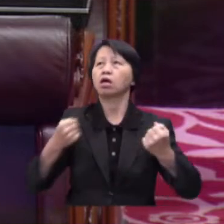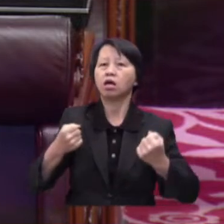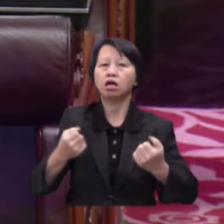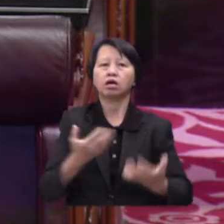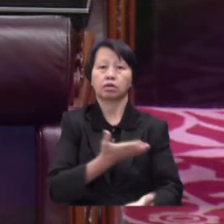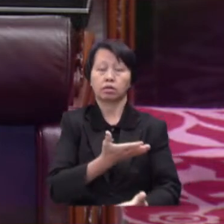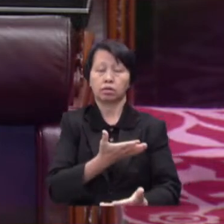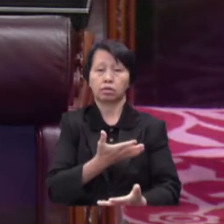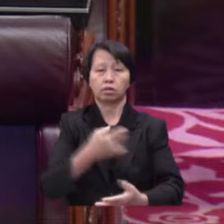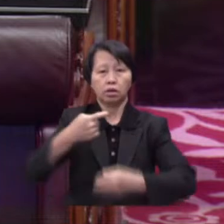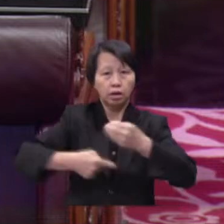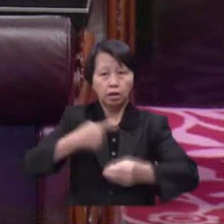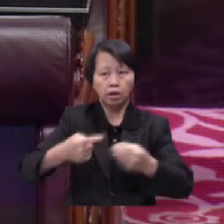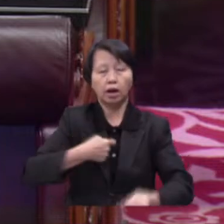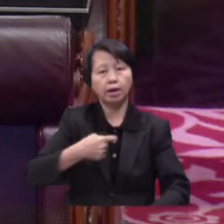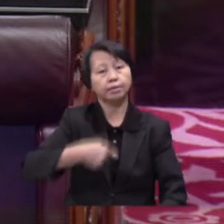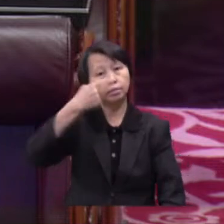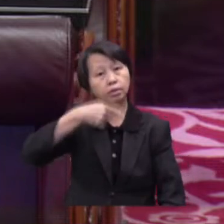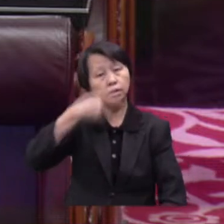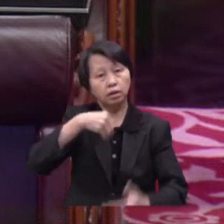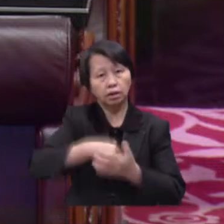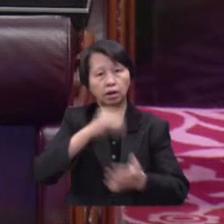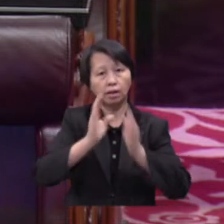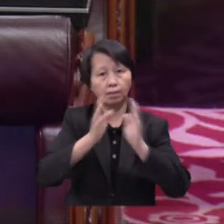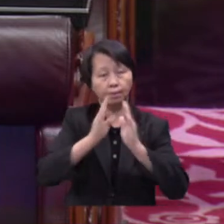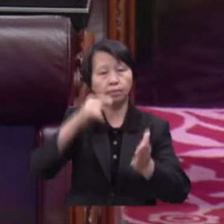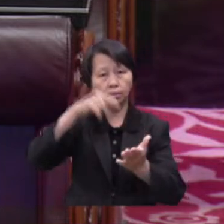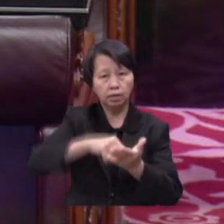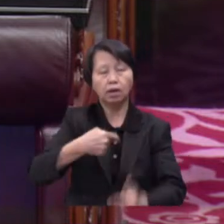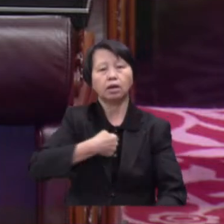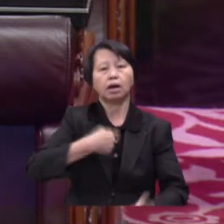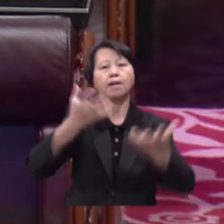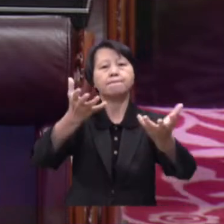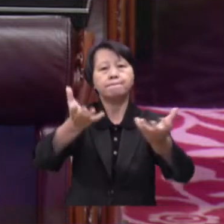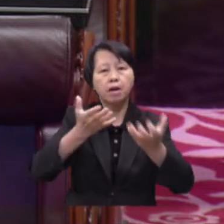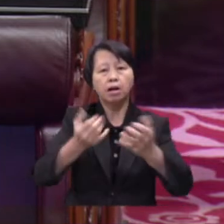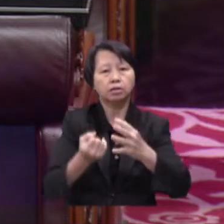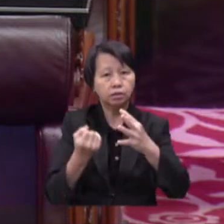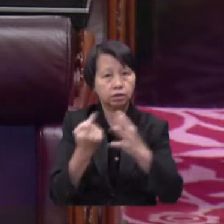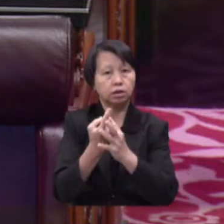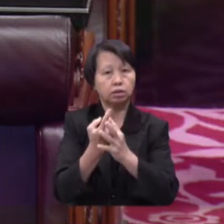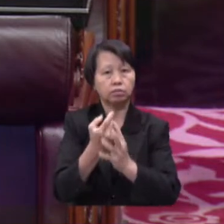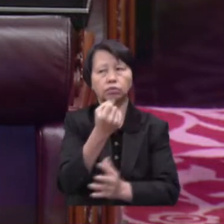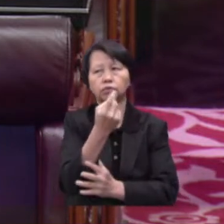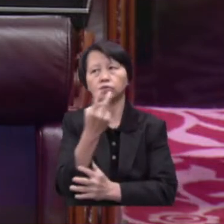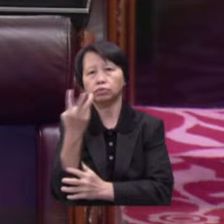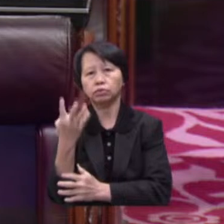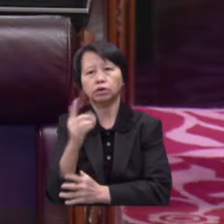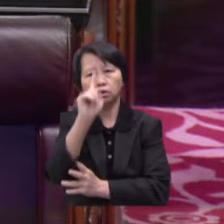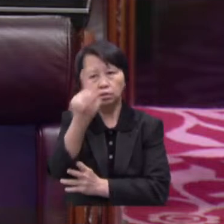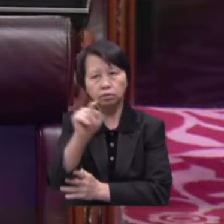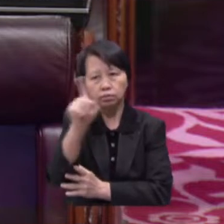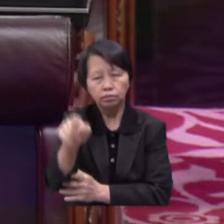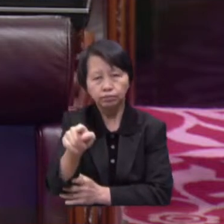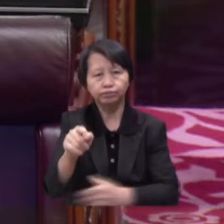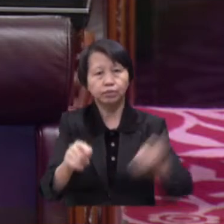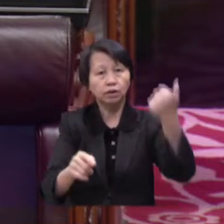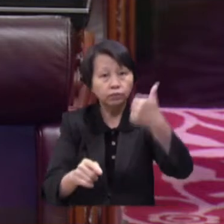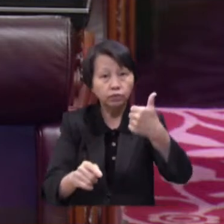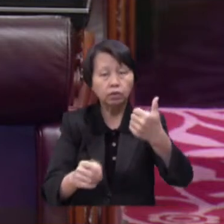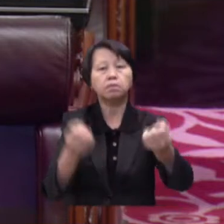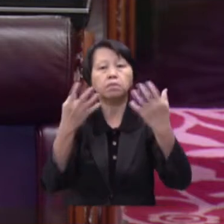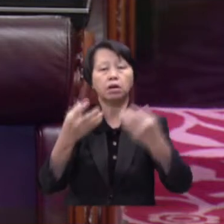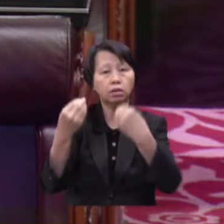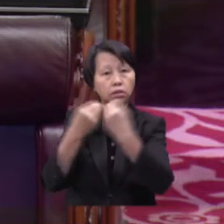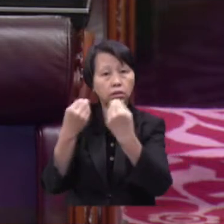perihal yang saya Nyatakan dalam peribahasaan ini saya ingin membagikan beberapa persoalan pertama Berapakah